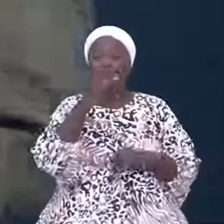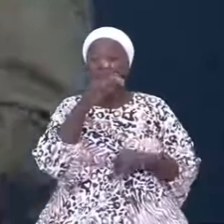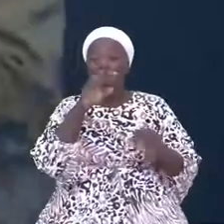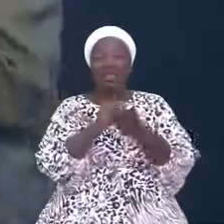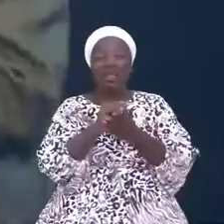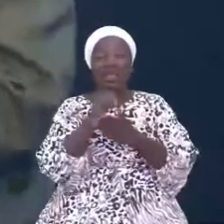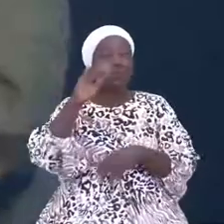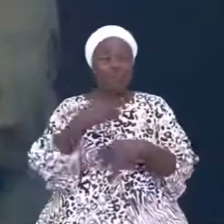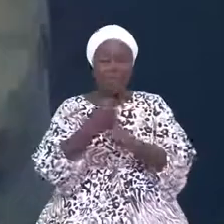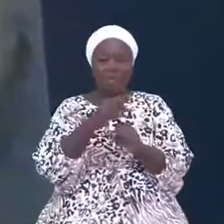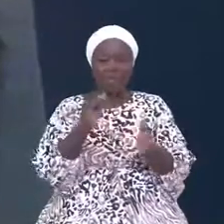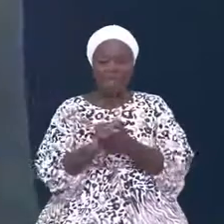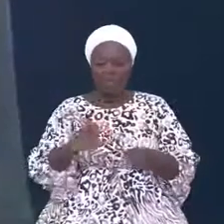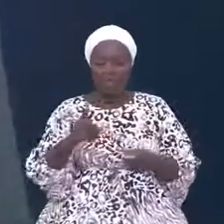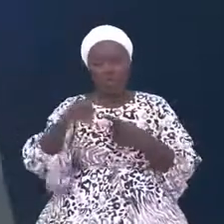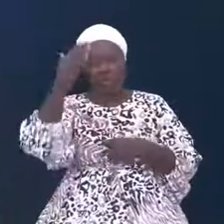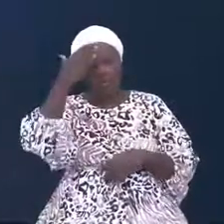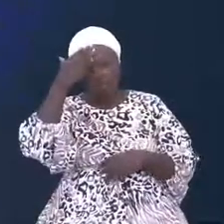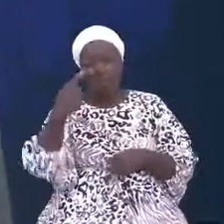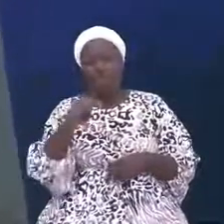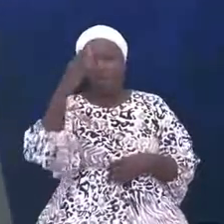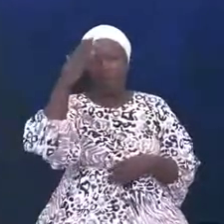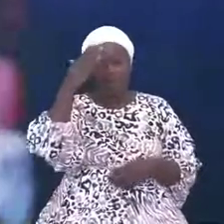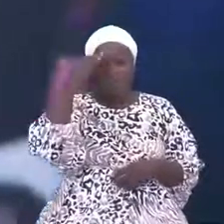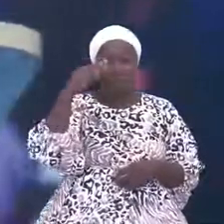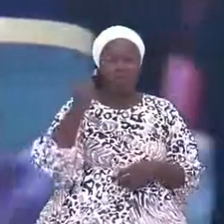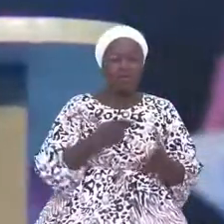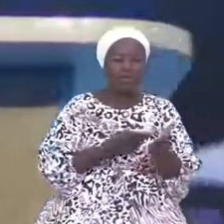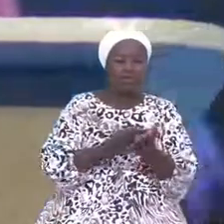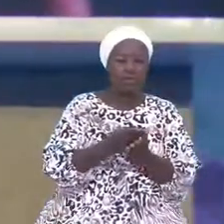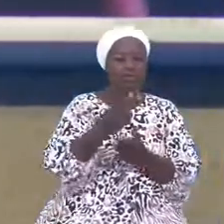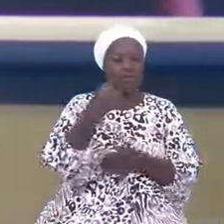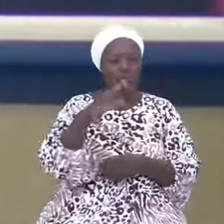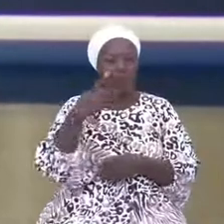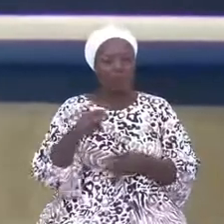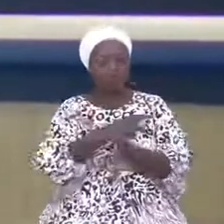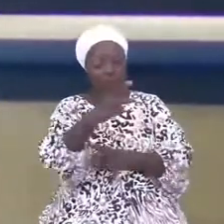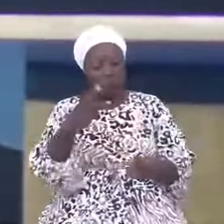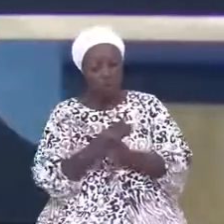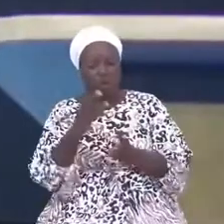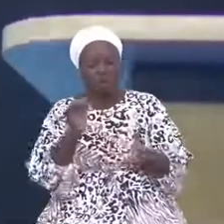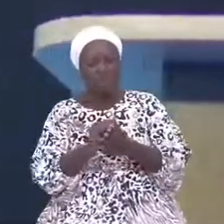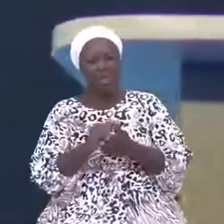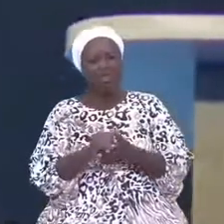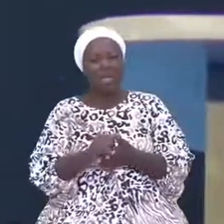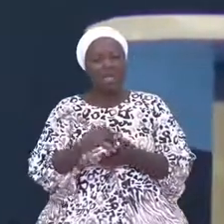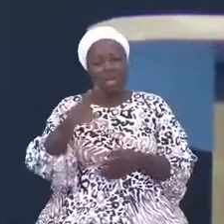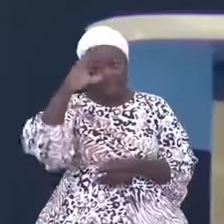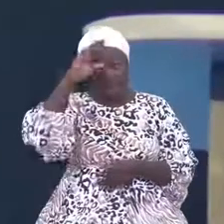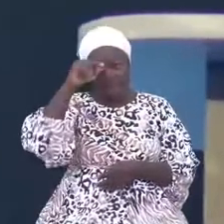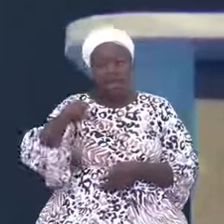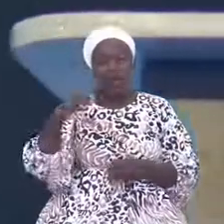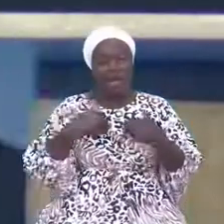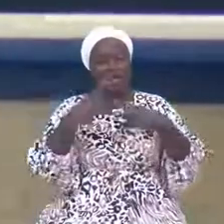l'éducation continuelle, l'instruction de la mère qui amènera l'enfant à savoir, à connaître la connaissance de